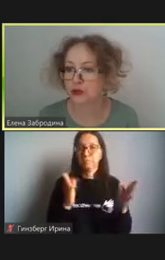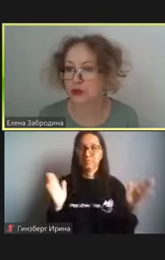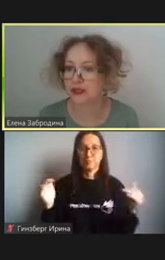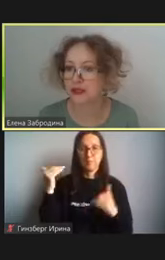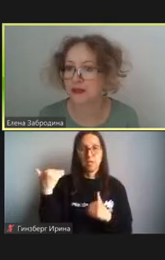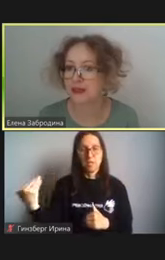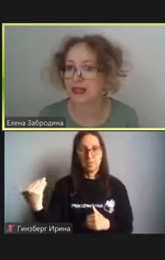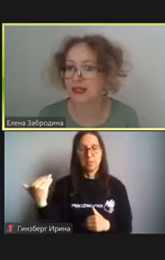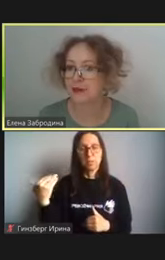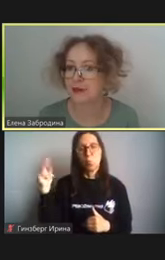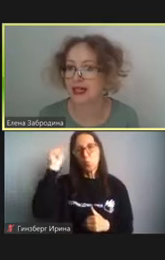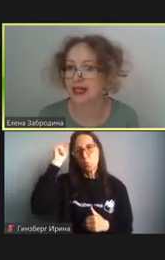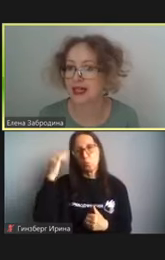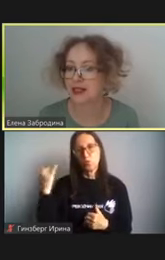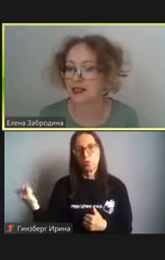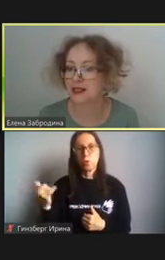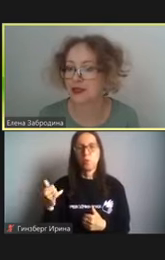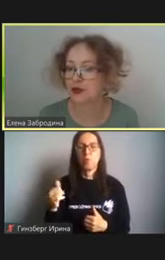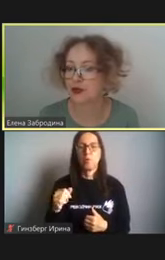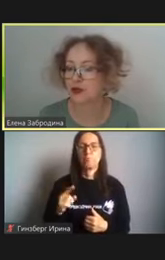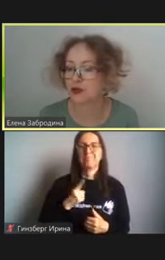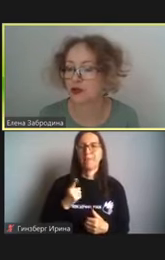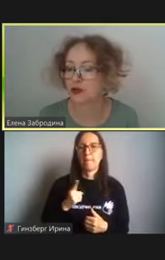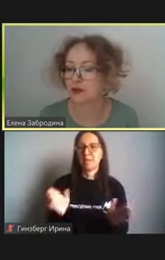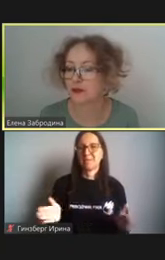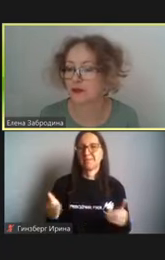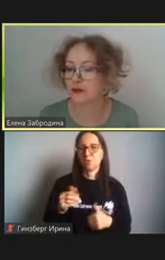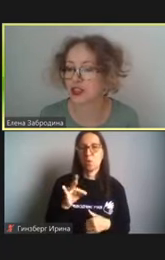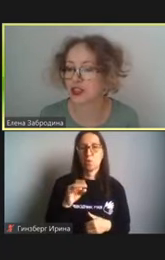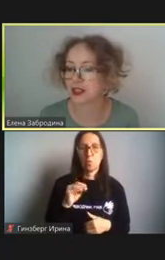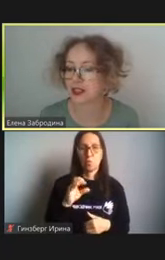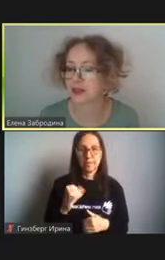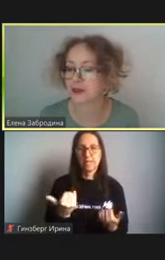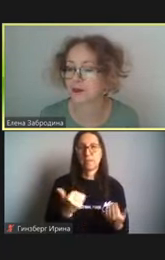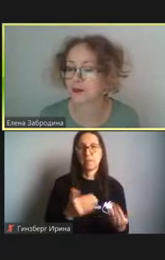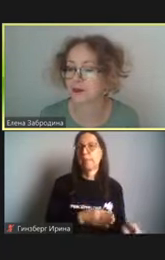мастерской Рубенса, и теперь я развернусь вот сюда,